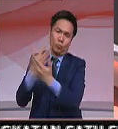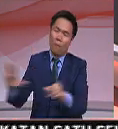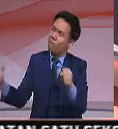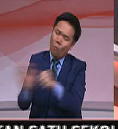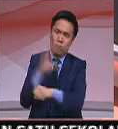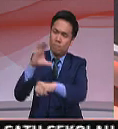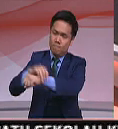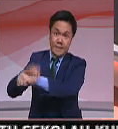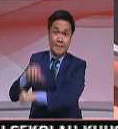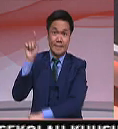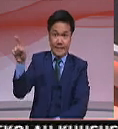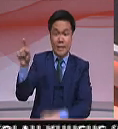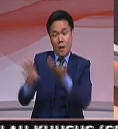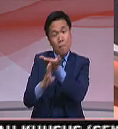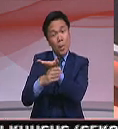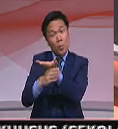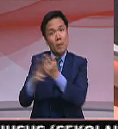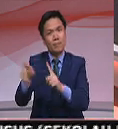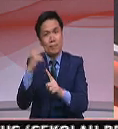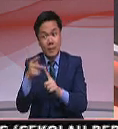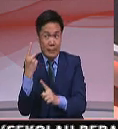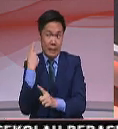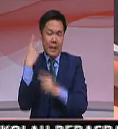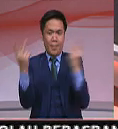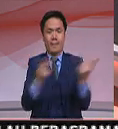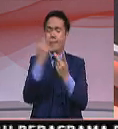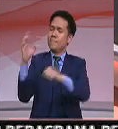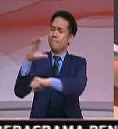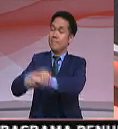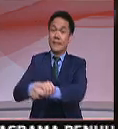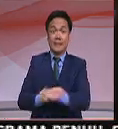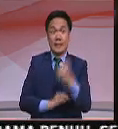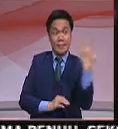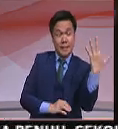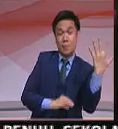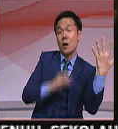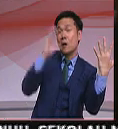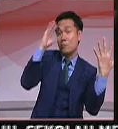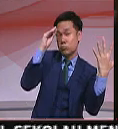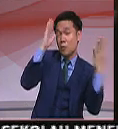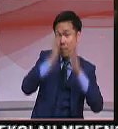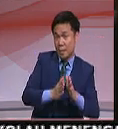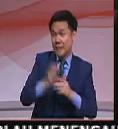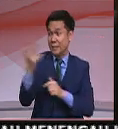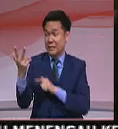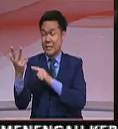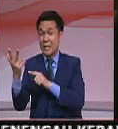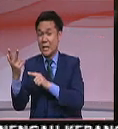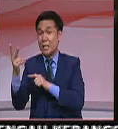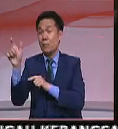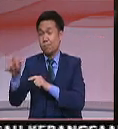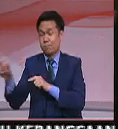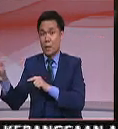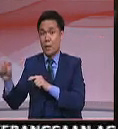di ujung Batu Butterworth, Pulau Pinang pada Khamis lalu. 5 lelaki tempatan dan 3 warga Rohingya ditahan.